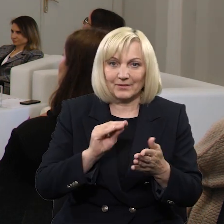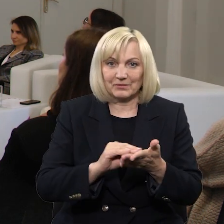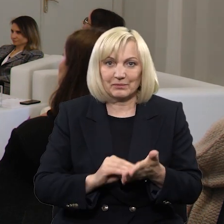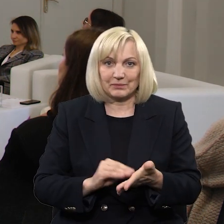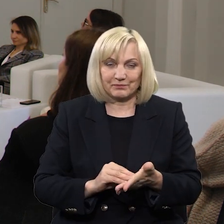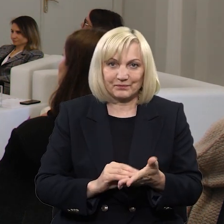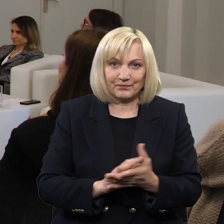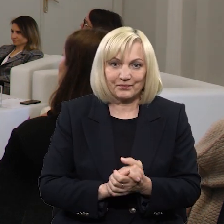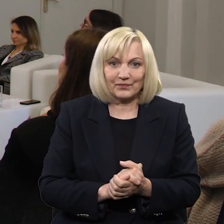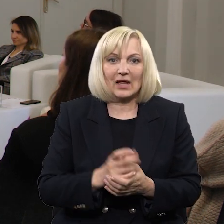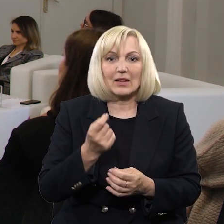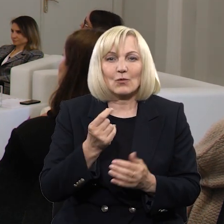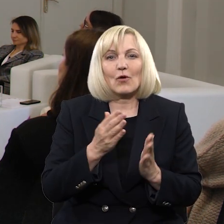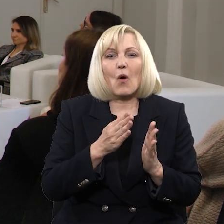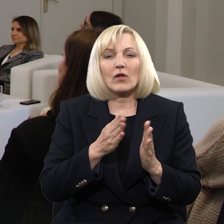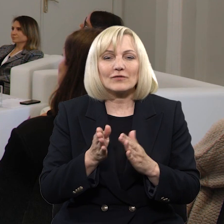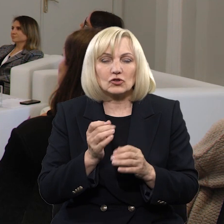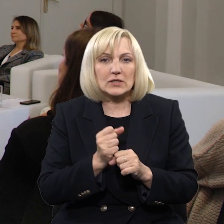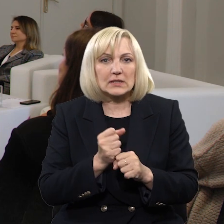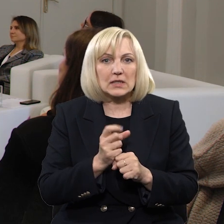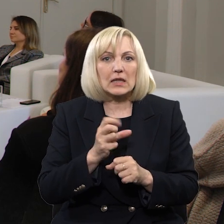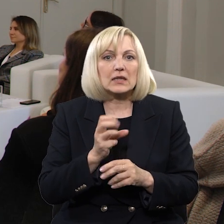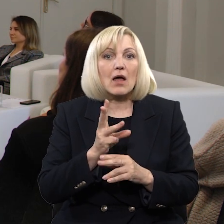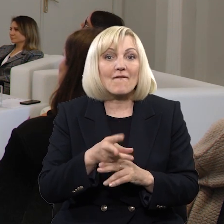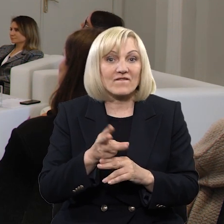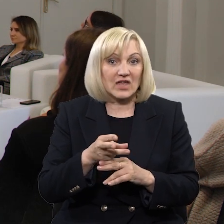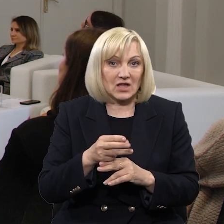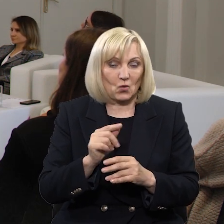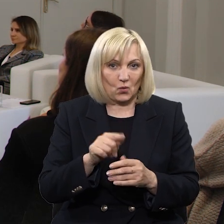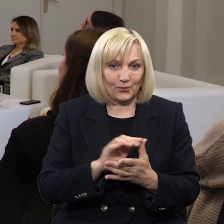сделаю Просто маленькое отвлечение на видеофрагмент